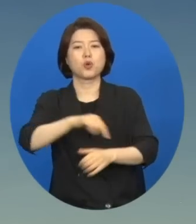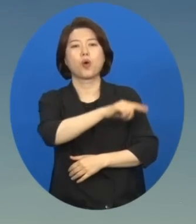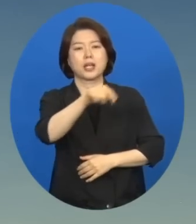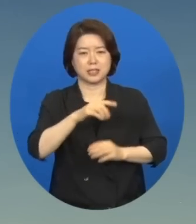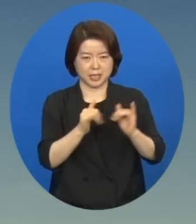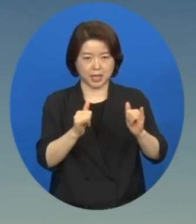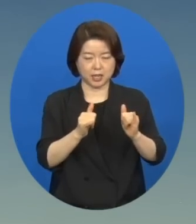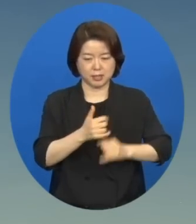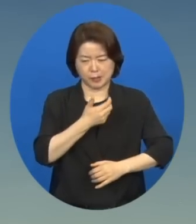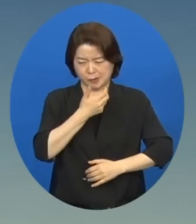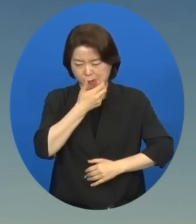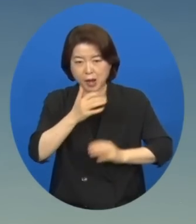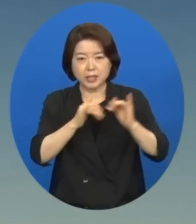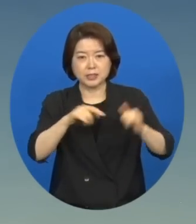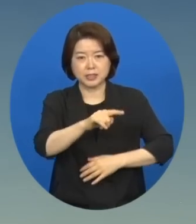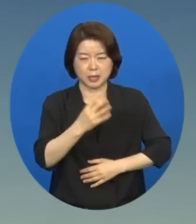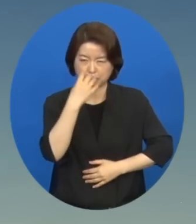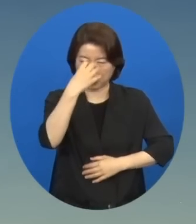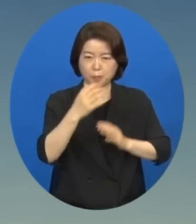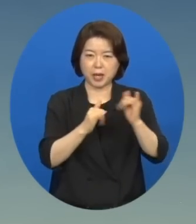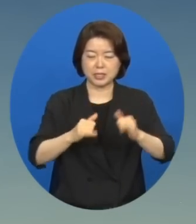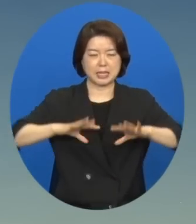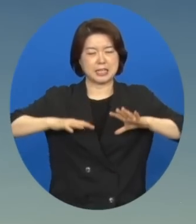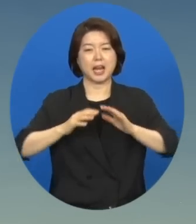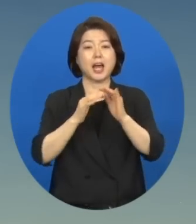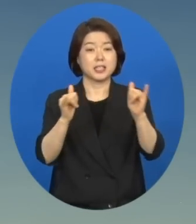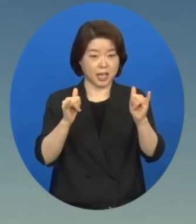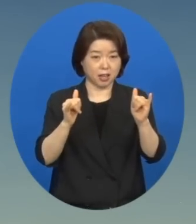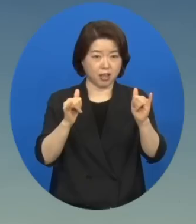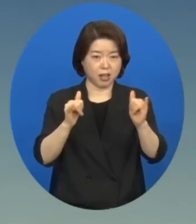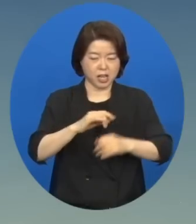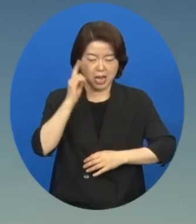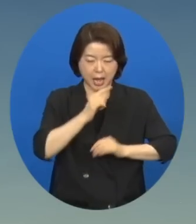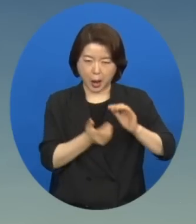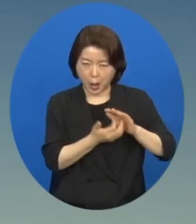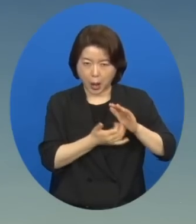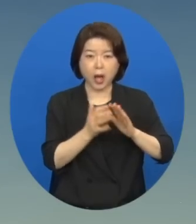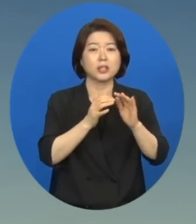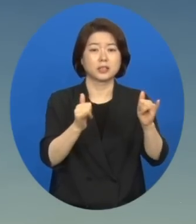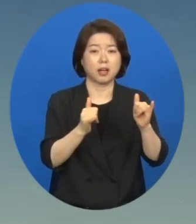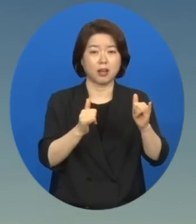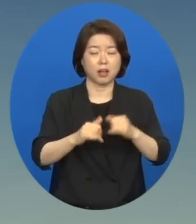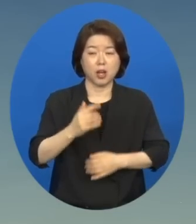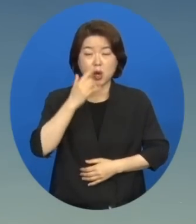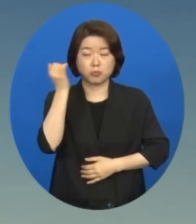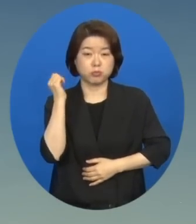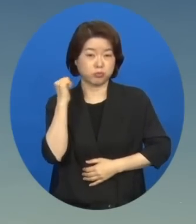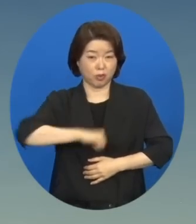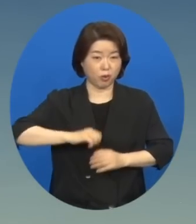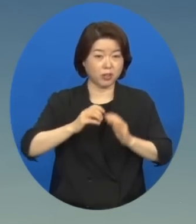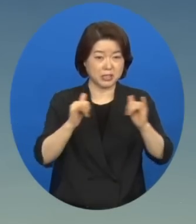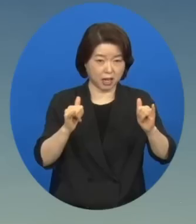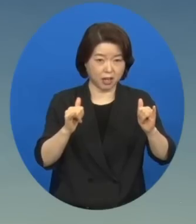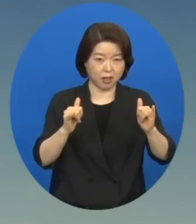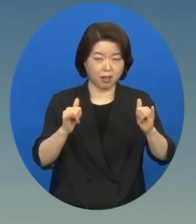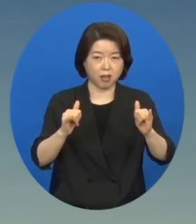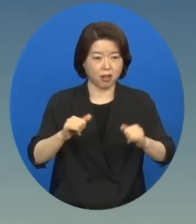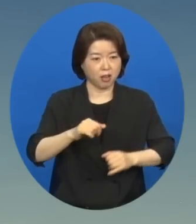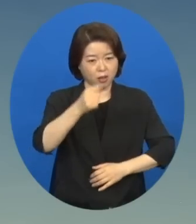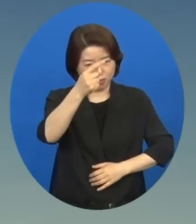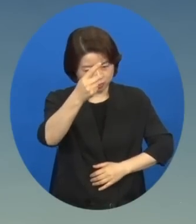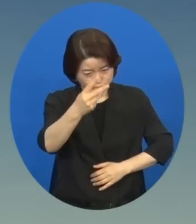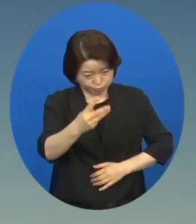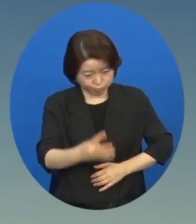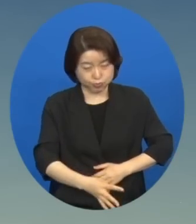자요, 능욕하는 자요, 교만한 자요, 자랑하는 자요, 악을 도모하는 자요, 부모를 거역하는 자요, 이러면서